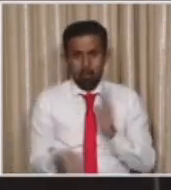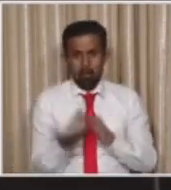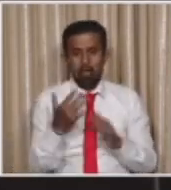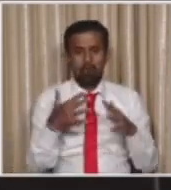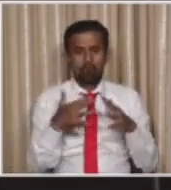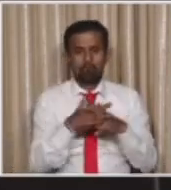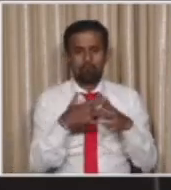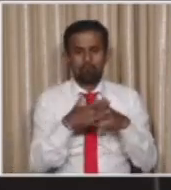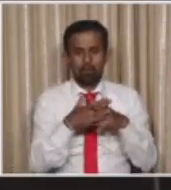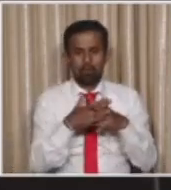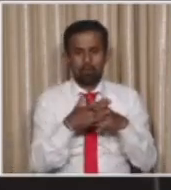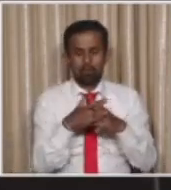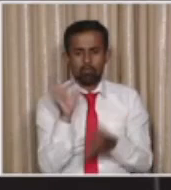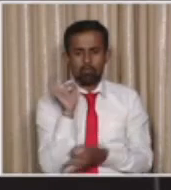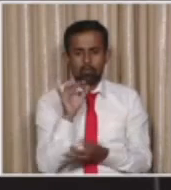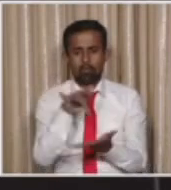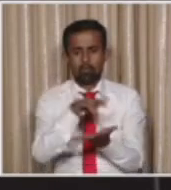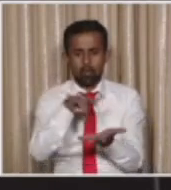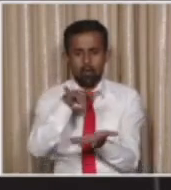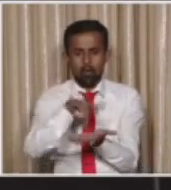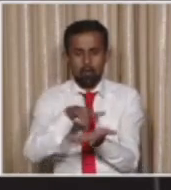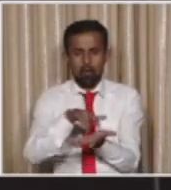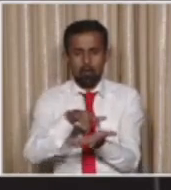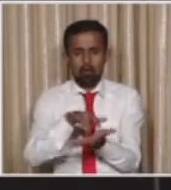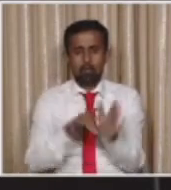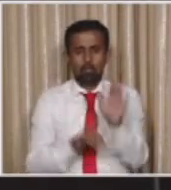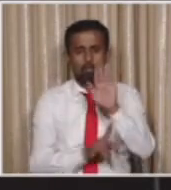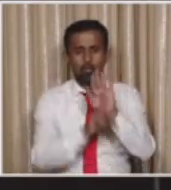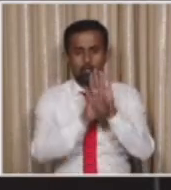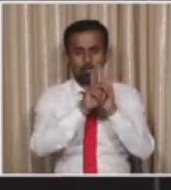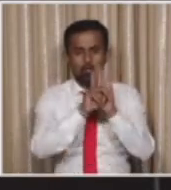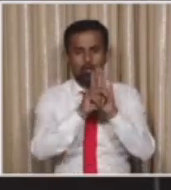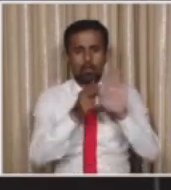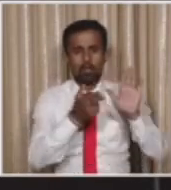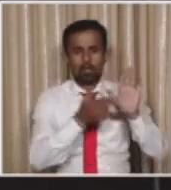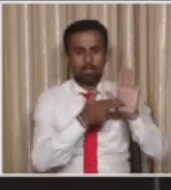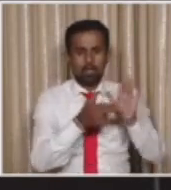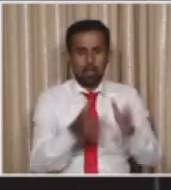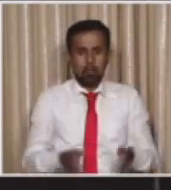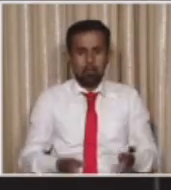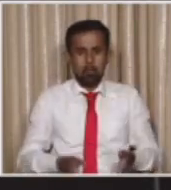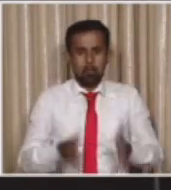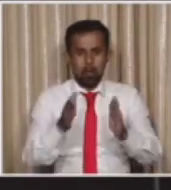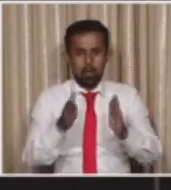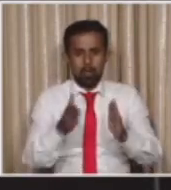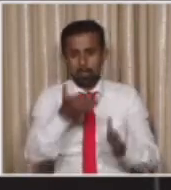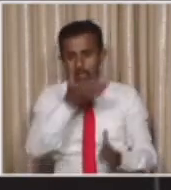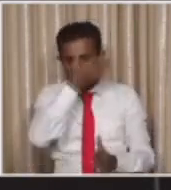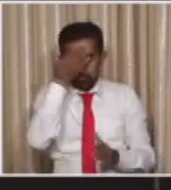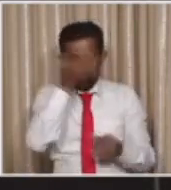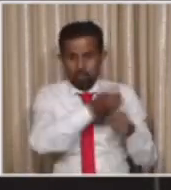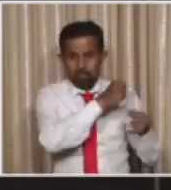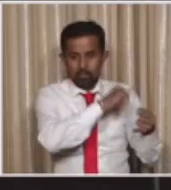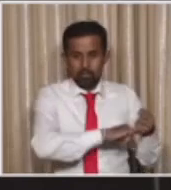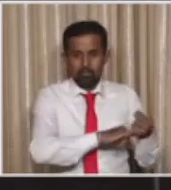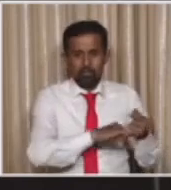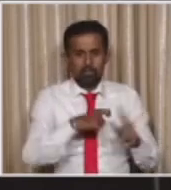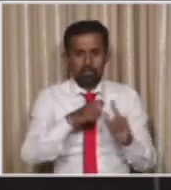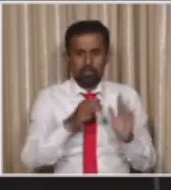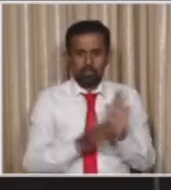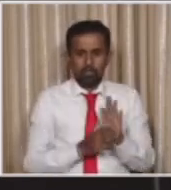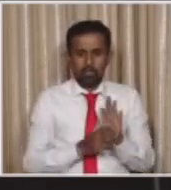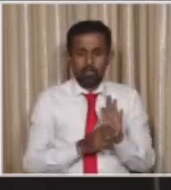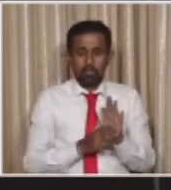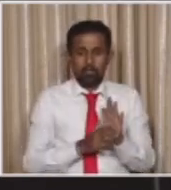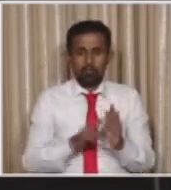කියන බෞද්ධ පොදුබිමට. ඒක තියෙන්නේ උතුරේ නෙදුන් කවනි මාර්ගයේ අරියමඩු කියන දෙමළ ගමේ සිට හැතැම් දෙකහ බාරක්